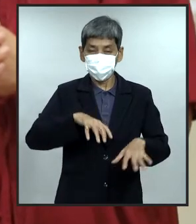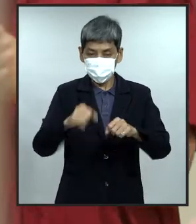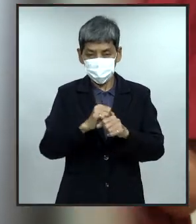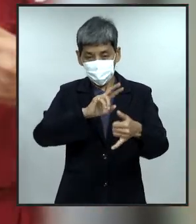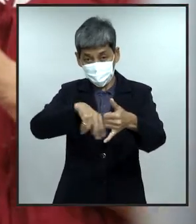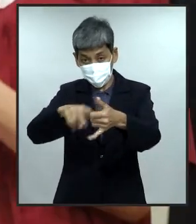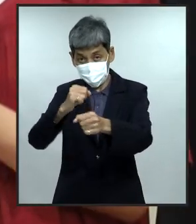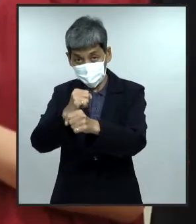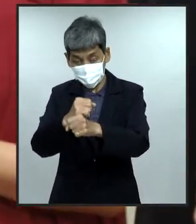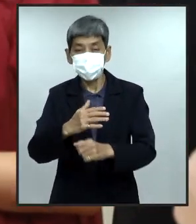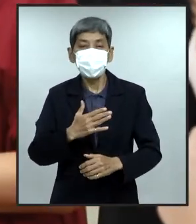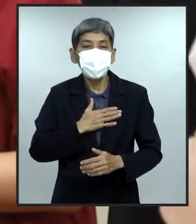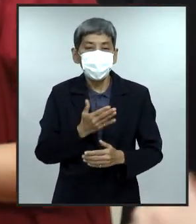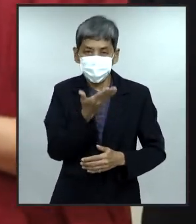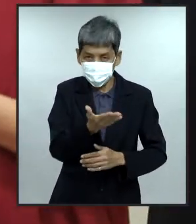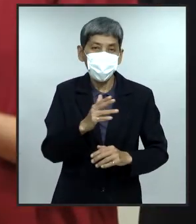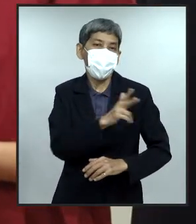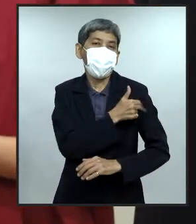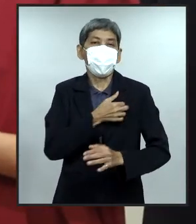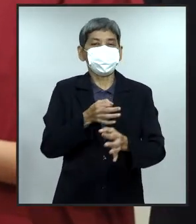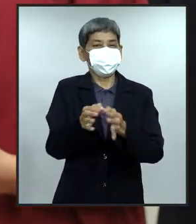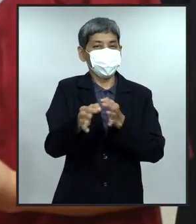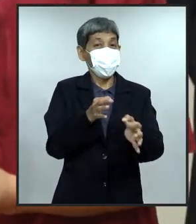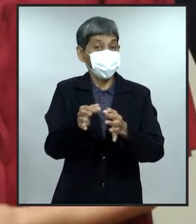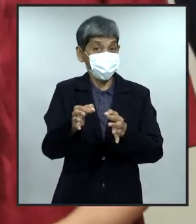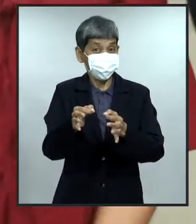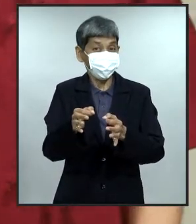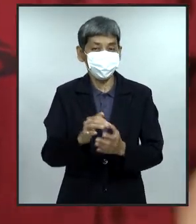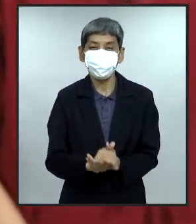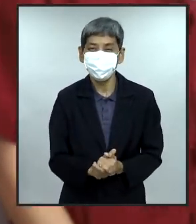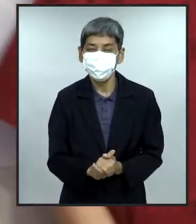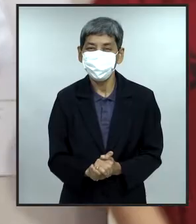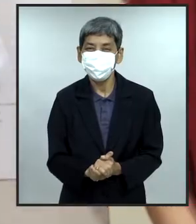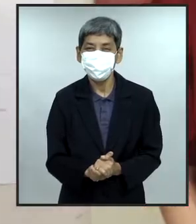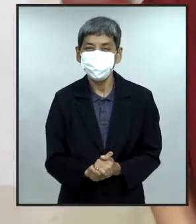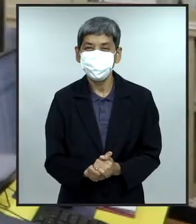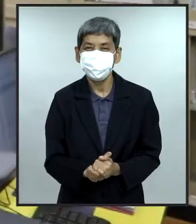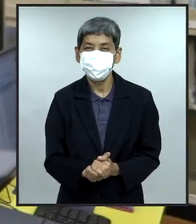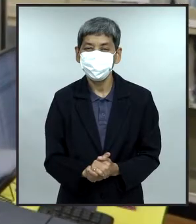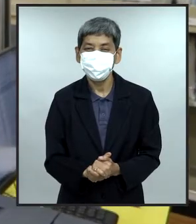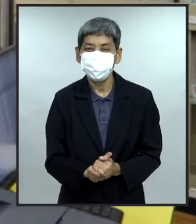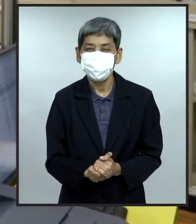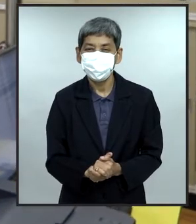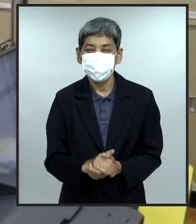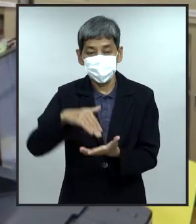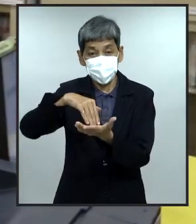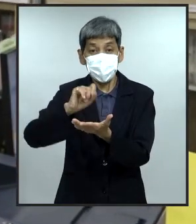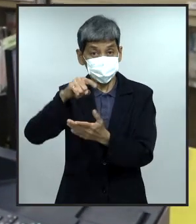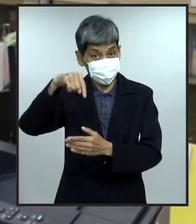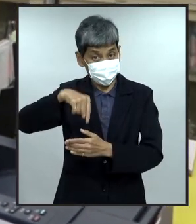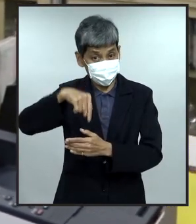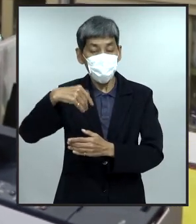ค่ะก็ขออนุญาตให้คุณหมอเป็นผู้ให้คำแนะนำเพิ่มเติมนะคะ ได้ครับ ค่ะที่ศูนย์พักคอยของเราค่ะ